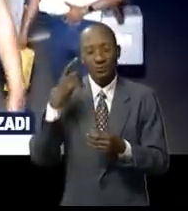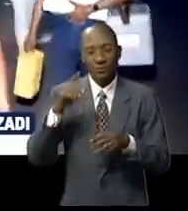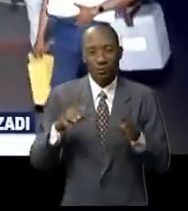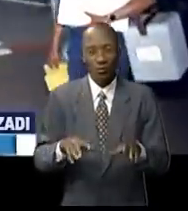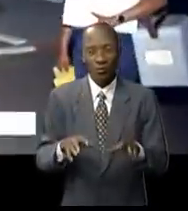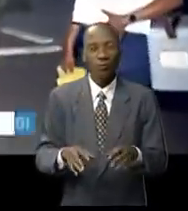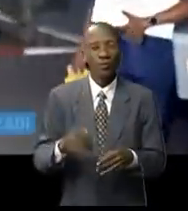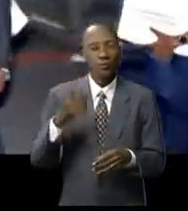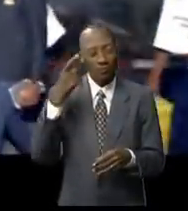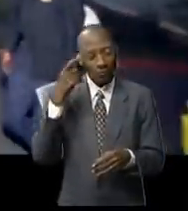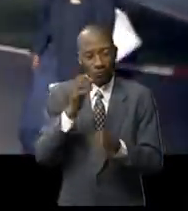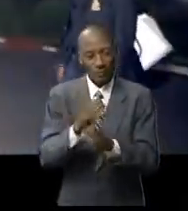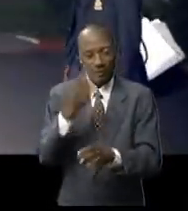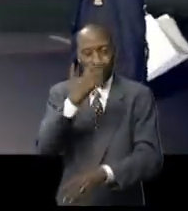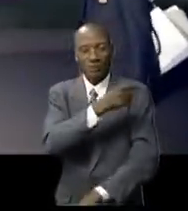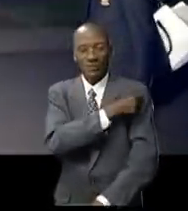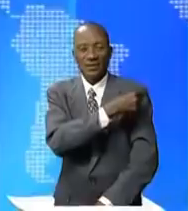la vaccination.